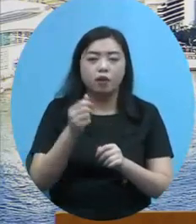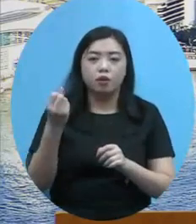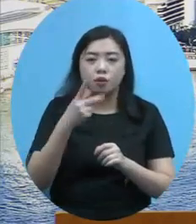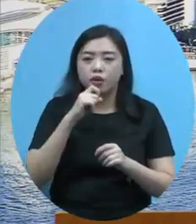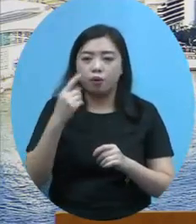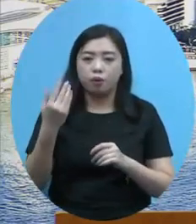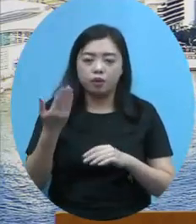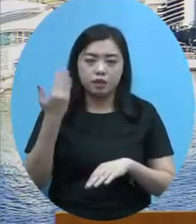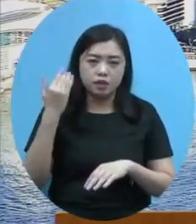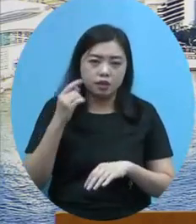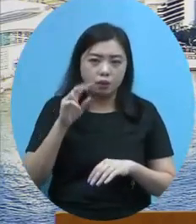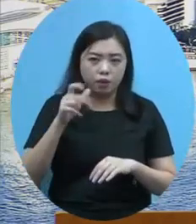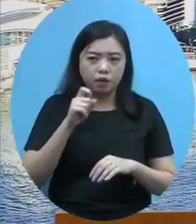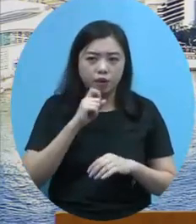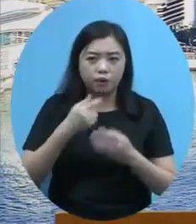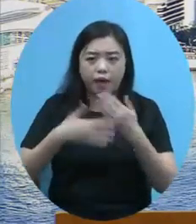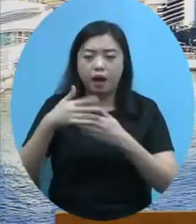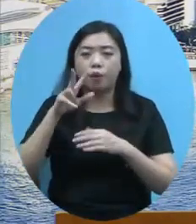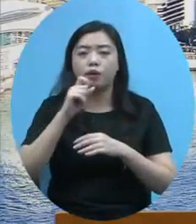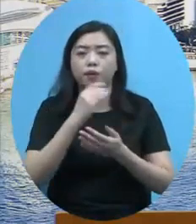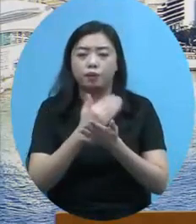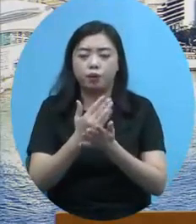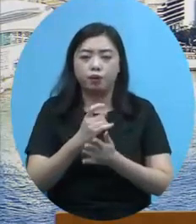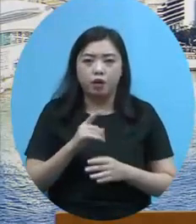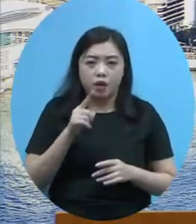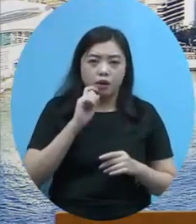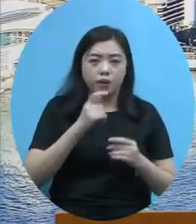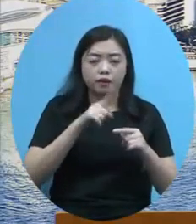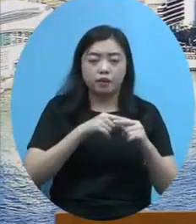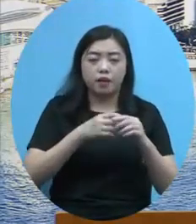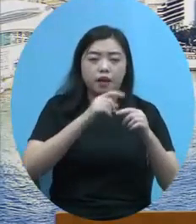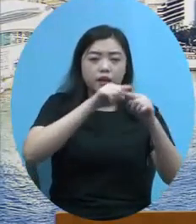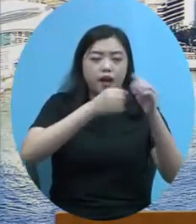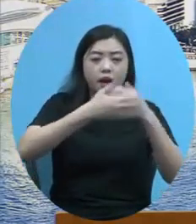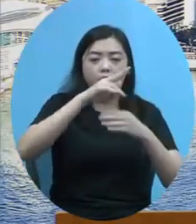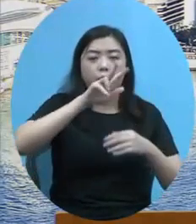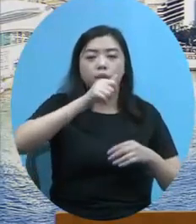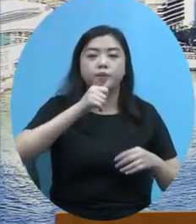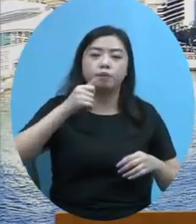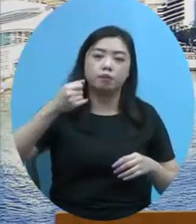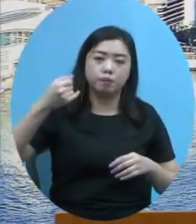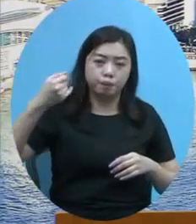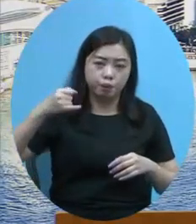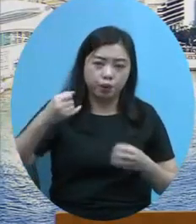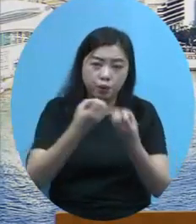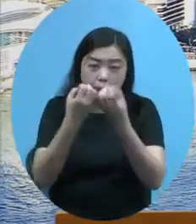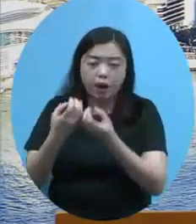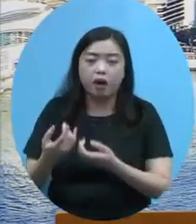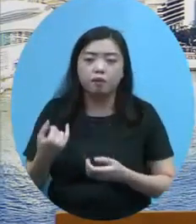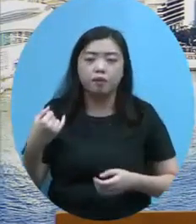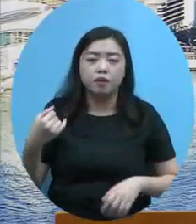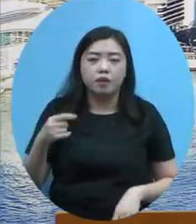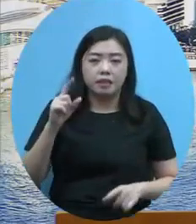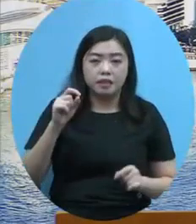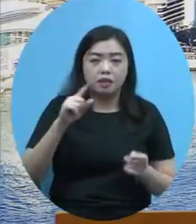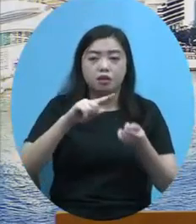呢是找到很多個案的，咁當然有些大廈可能就找不到即很多個案，咁但係都不代